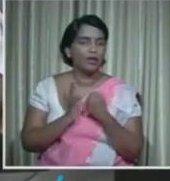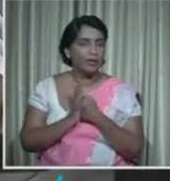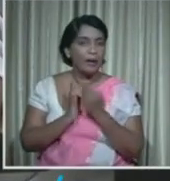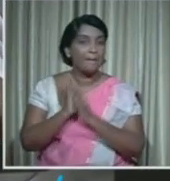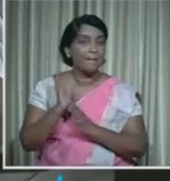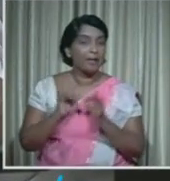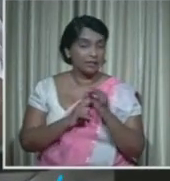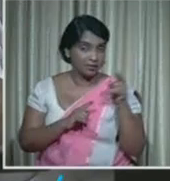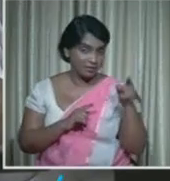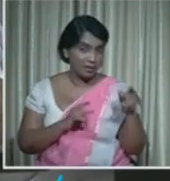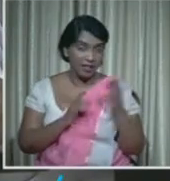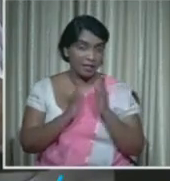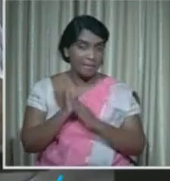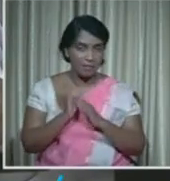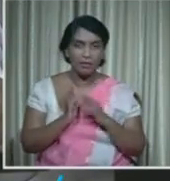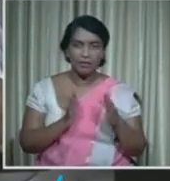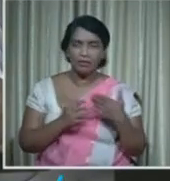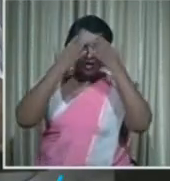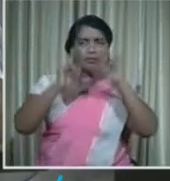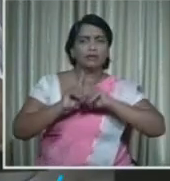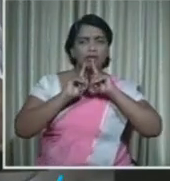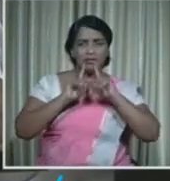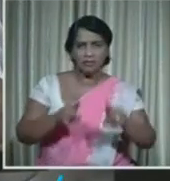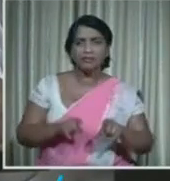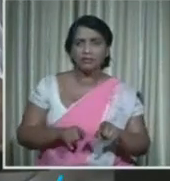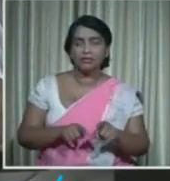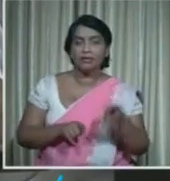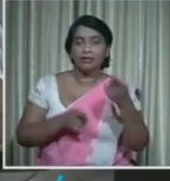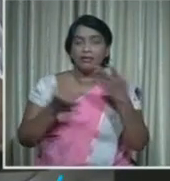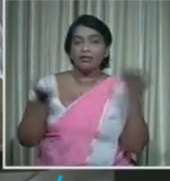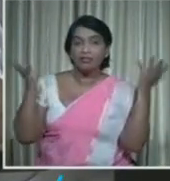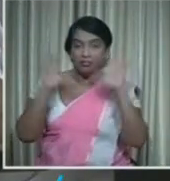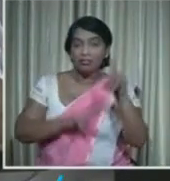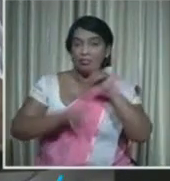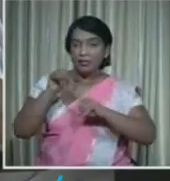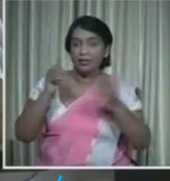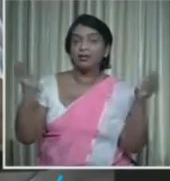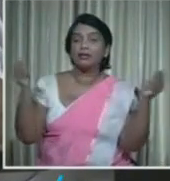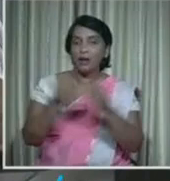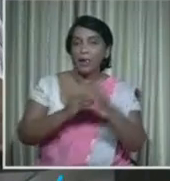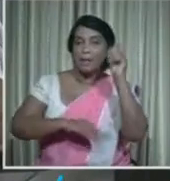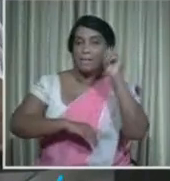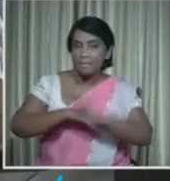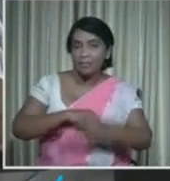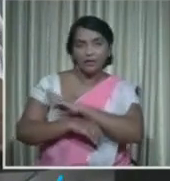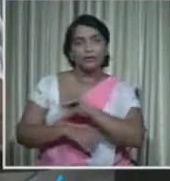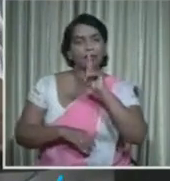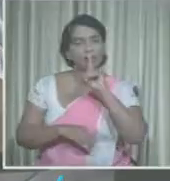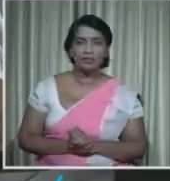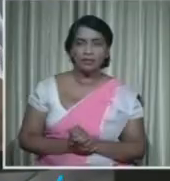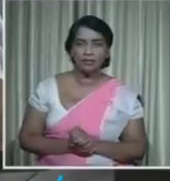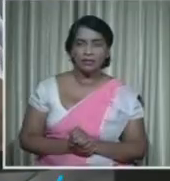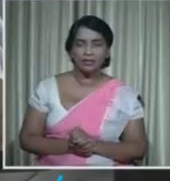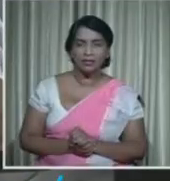මහින්දානන්ද අලුත්ගමගේ මැතිතුමා බොහොම එලිපිටම කිව්වා ඔය සර්වපාක්ෂික ක්‍රියාදාමයේ පිටුපස තියෙන කුමන්ත්‍රණය එතුමම කිව්වා බොහොම